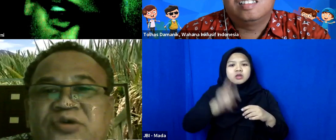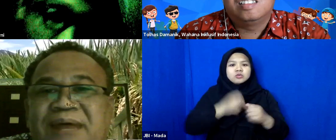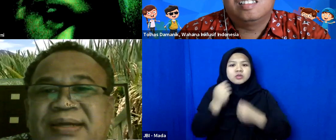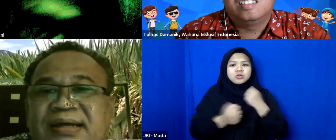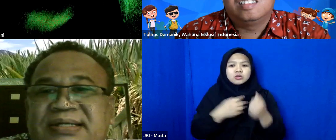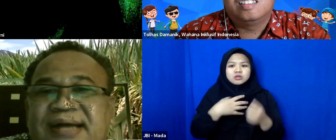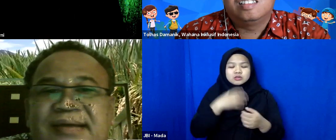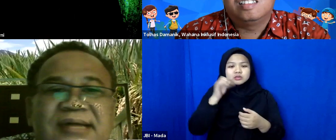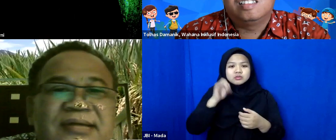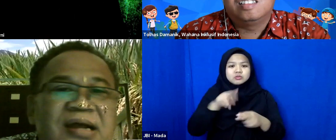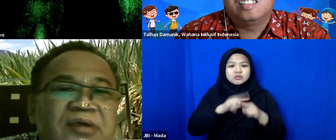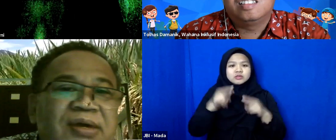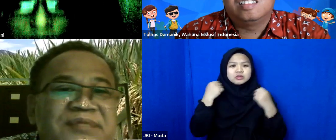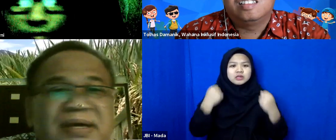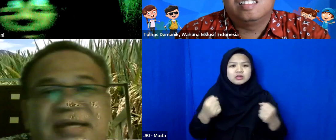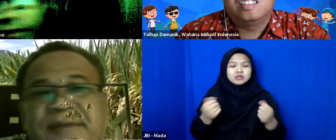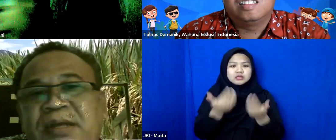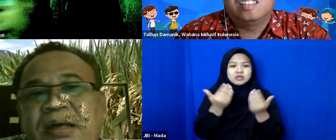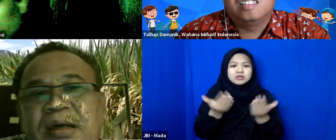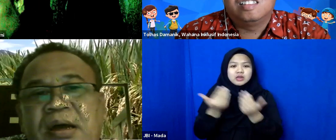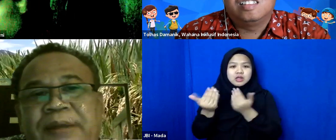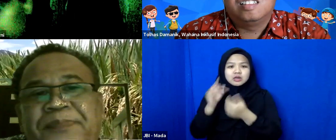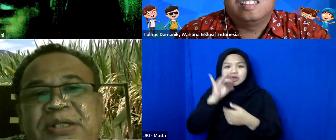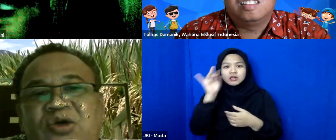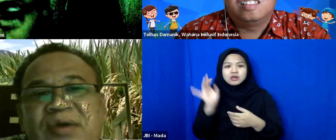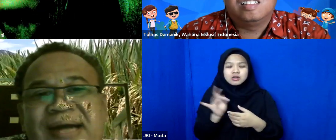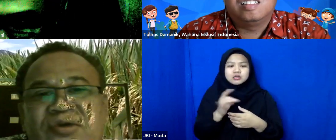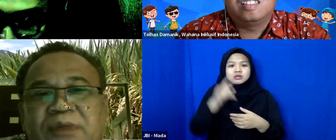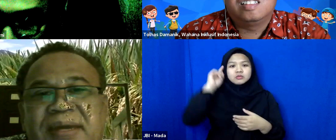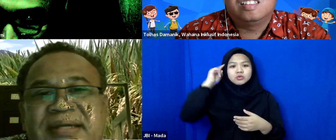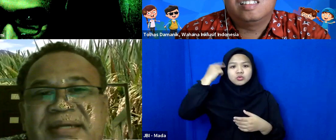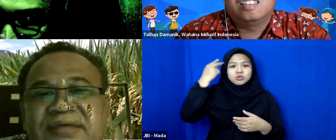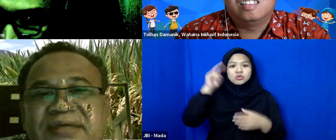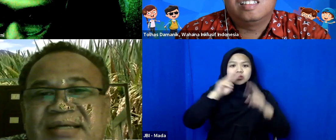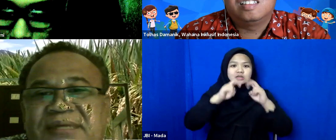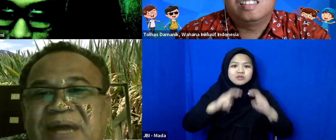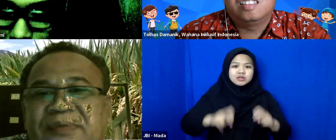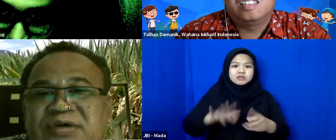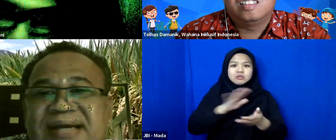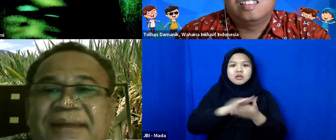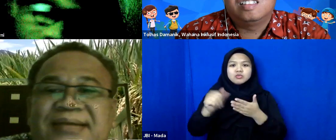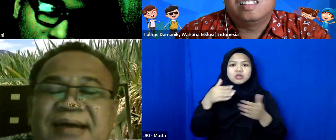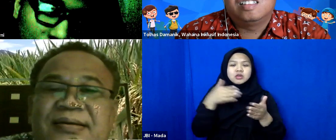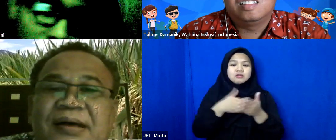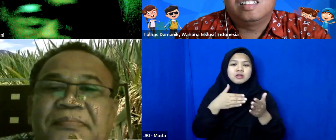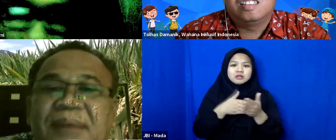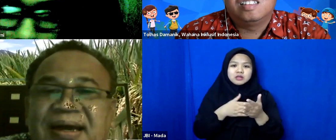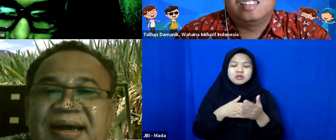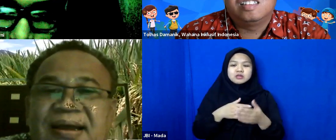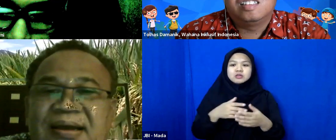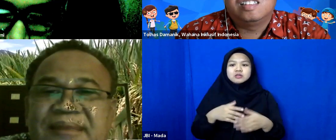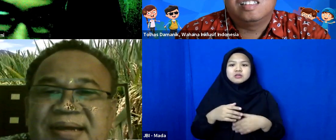hal termasuk perawatan aja akan Sejahtera keluarga sebagainya kepedulian untuk mengidentifikasi menghapuskan hambatan